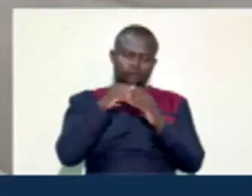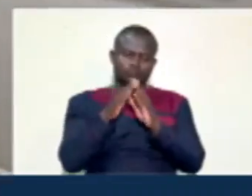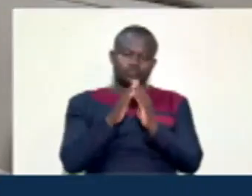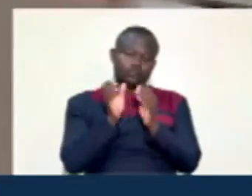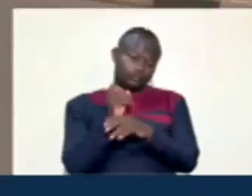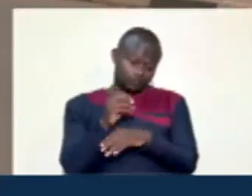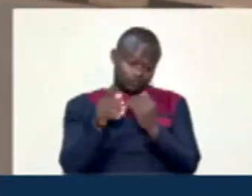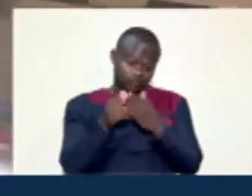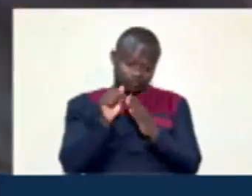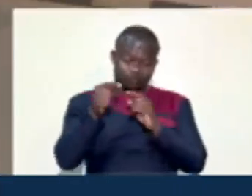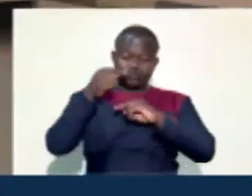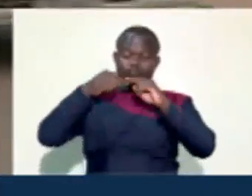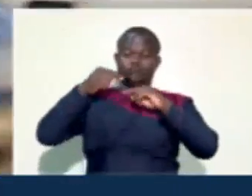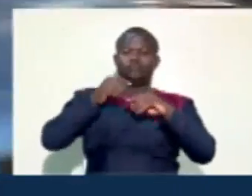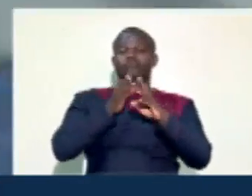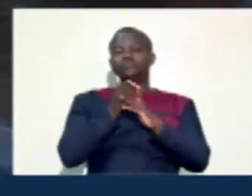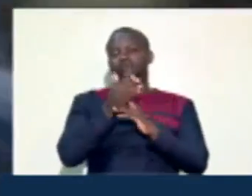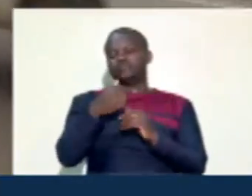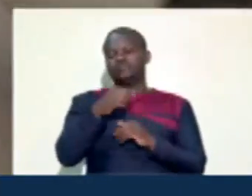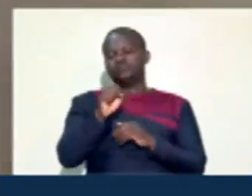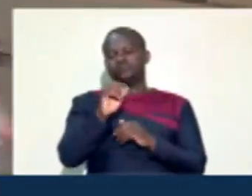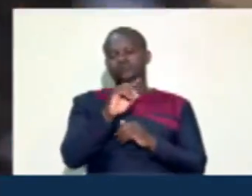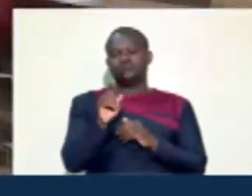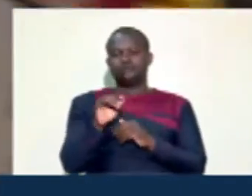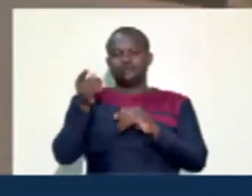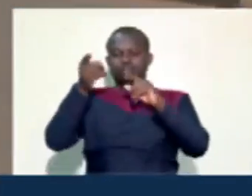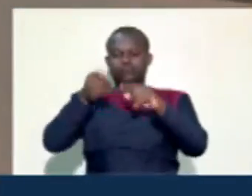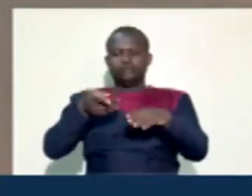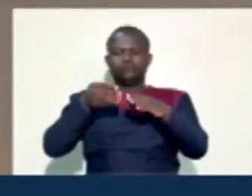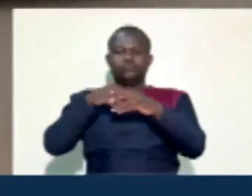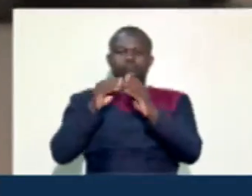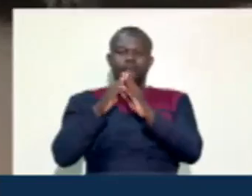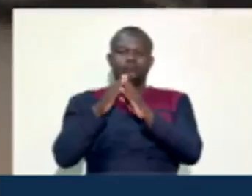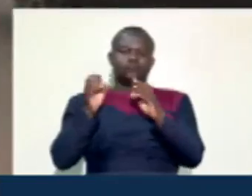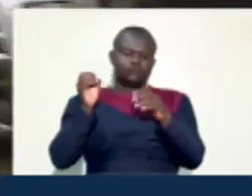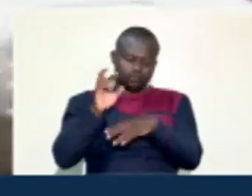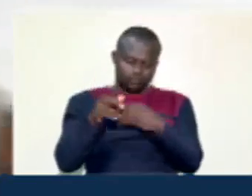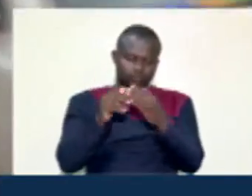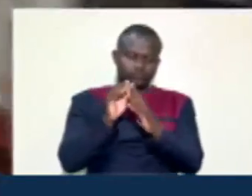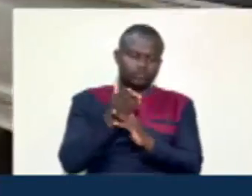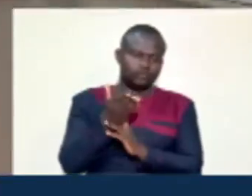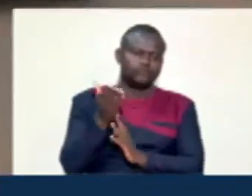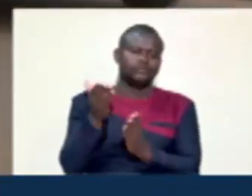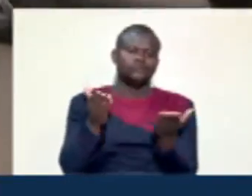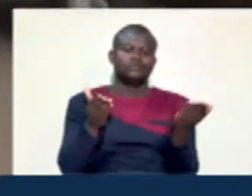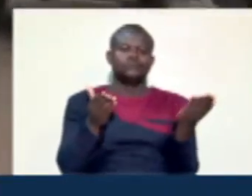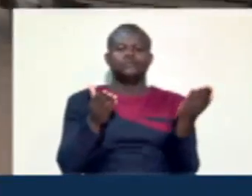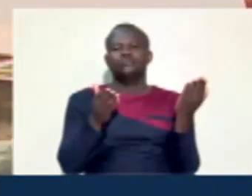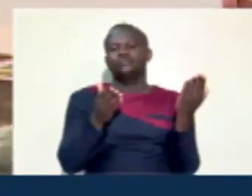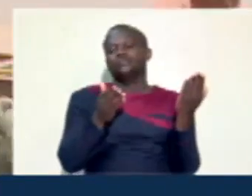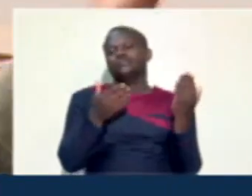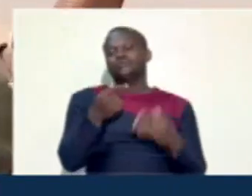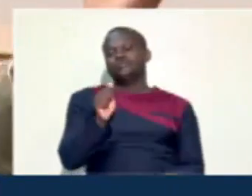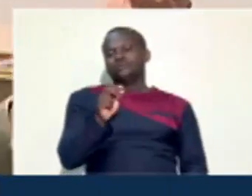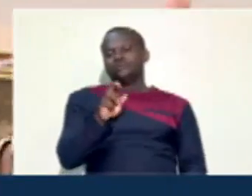inama y'uko zishobora gusubira inyuma zigaca ku Gisozi zikaza zigatunguka mu mujyi, cyangwa se zikakomeza hano zigaca imbere ya